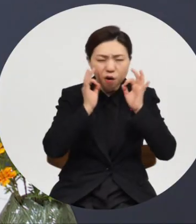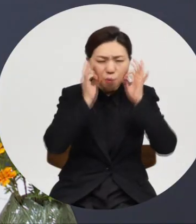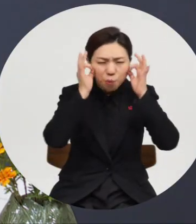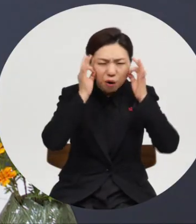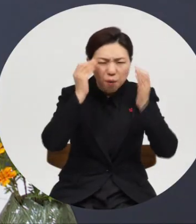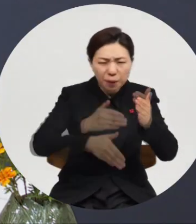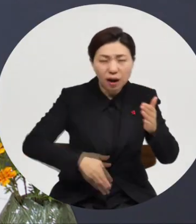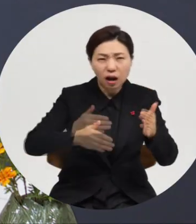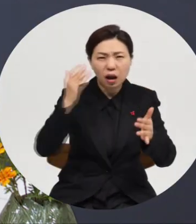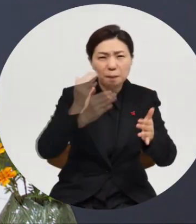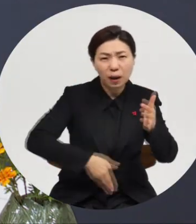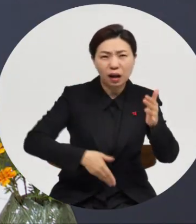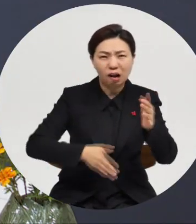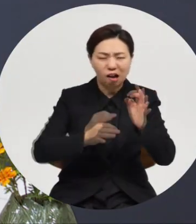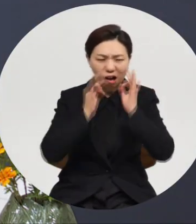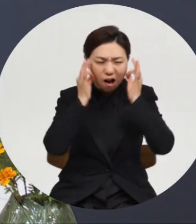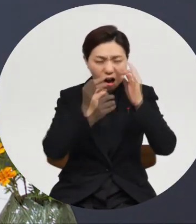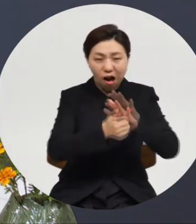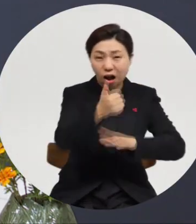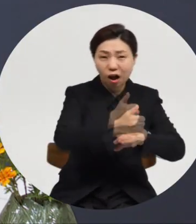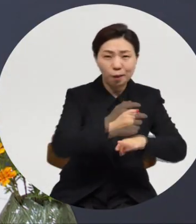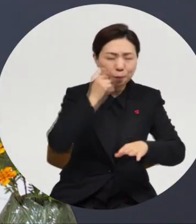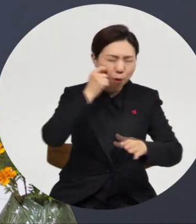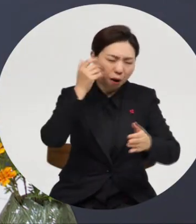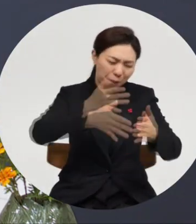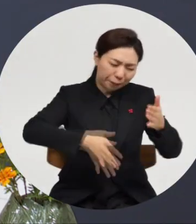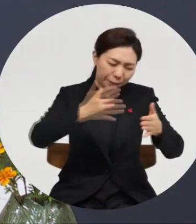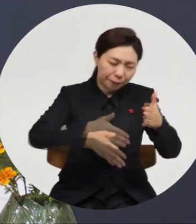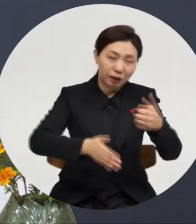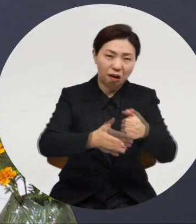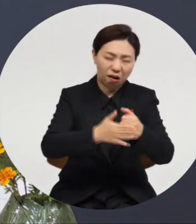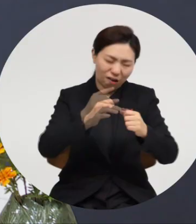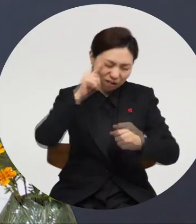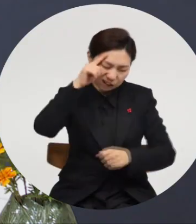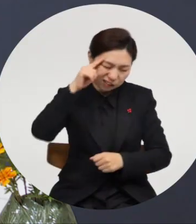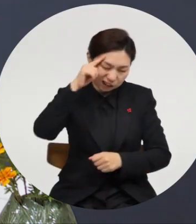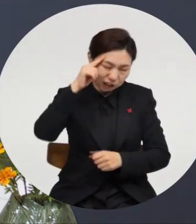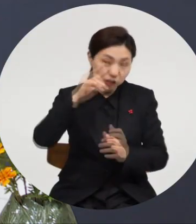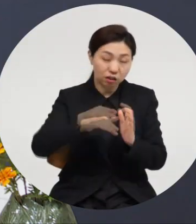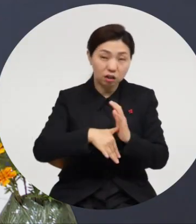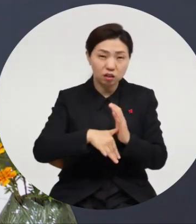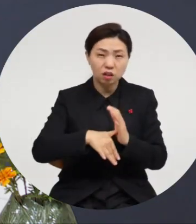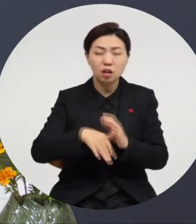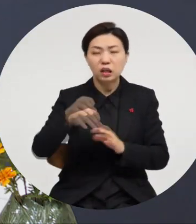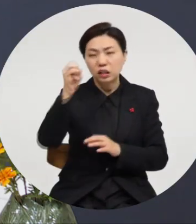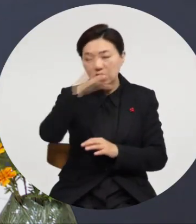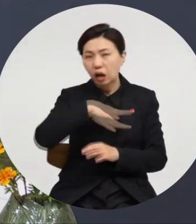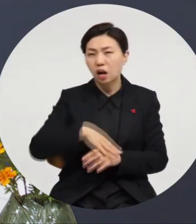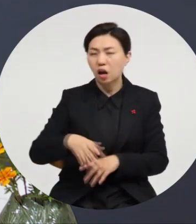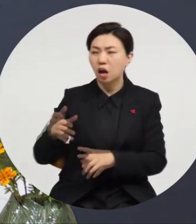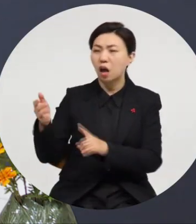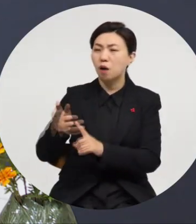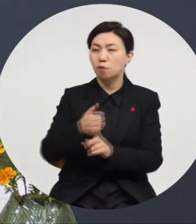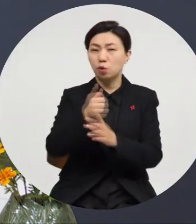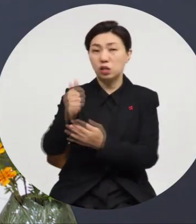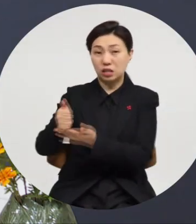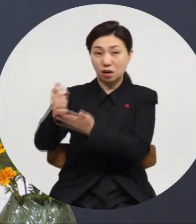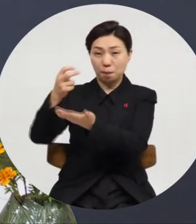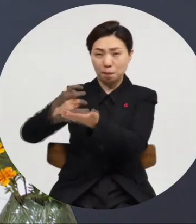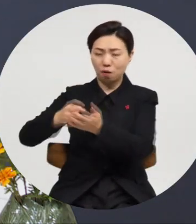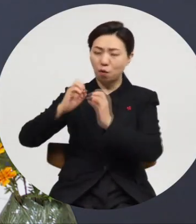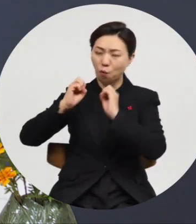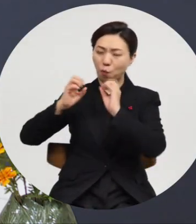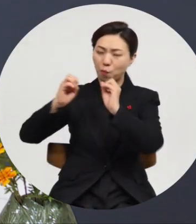애를 쓰면 어때요? 애만 쓰고 안 되니까, 스트레스만 받잖아. 그죠? 그럴 때는 뭐다?